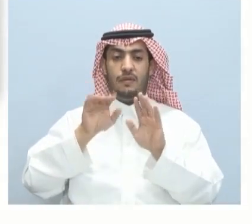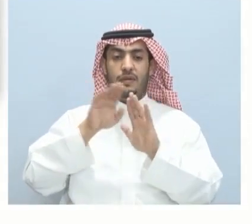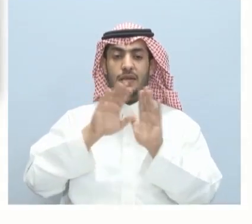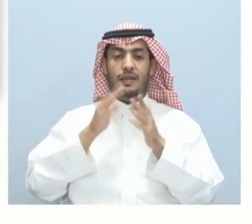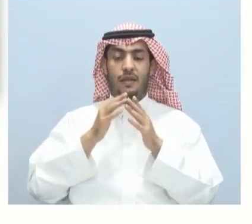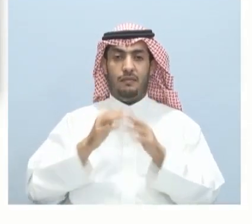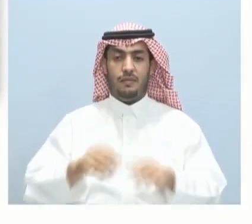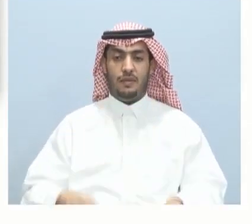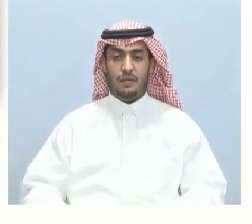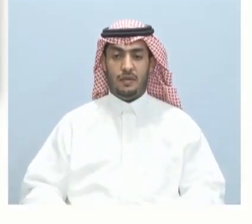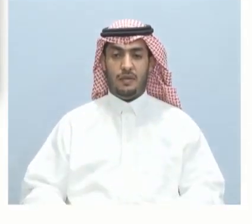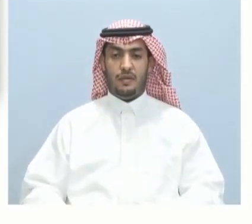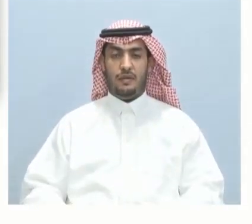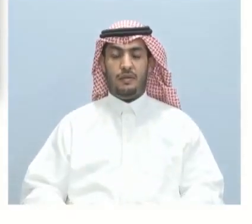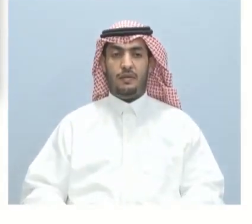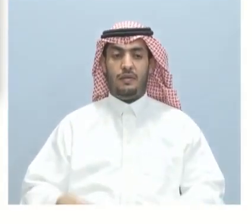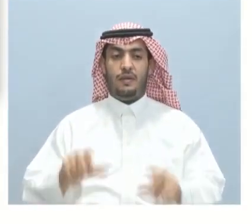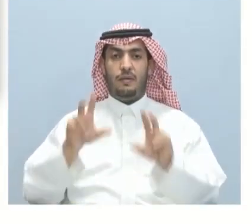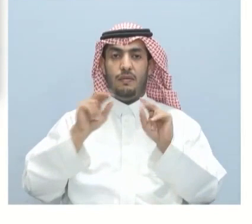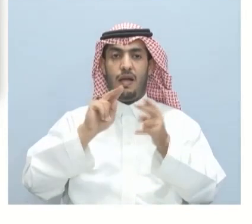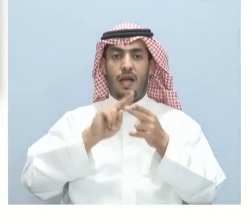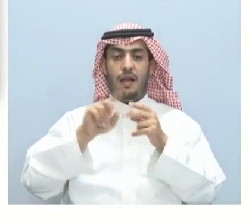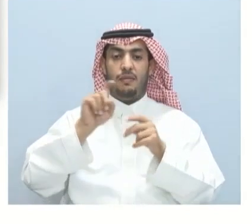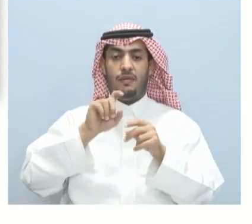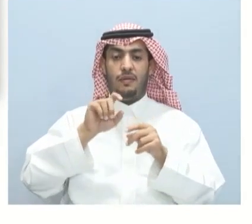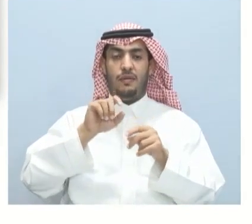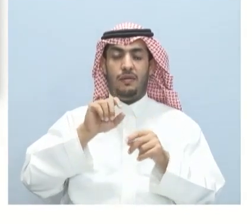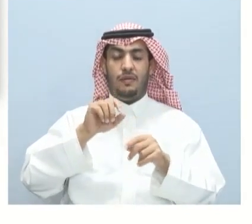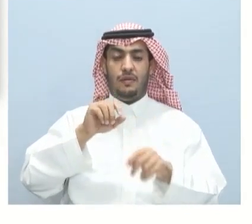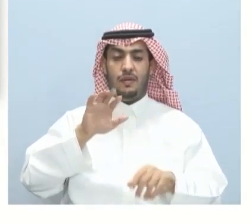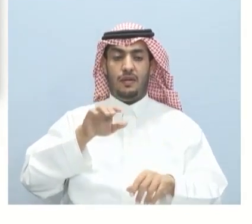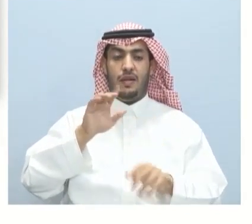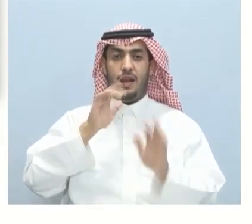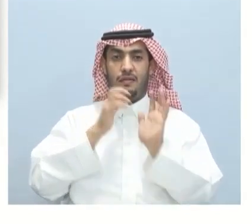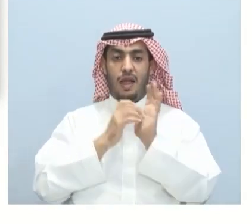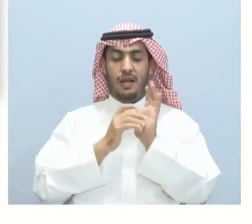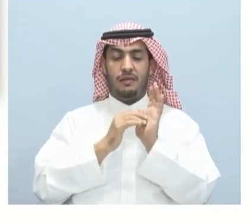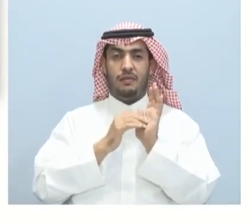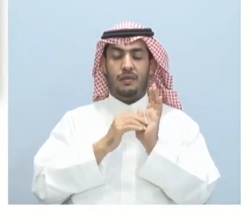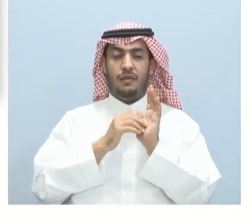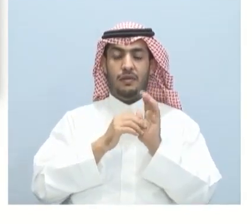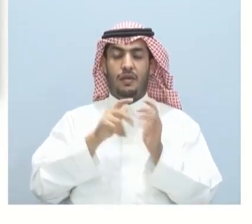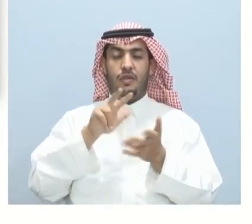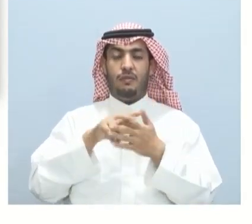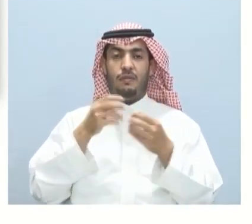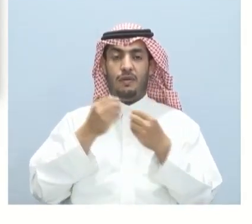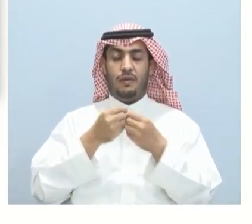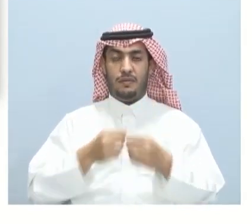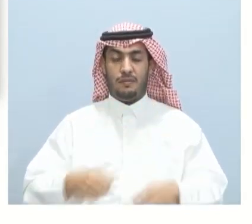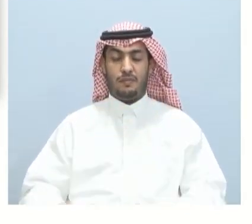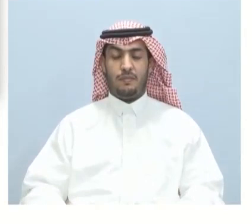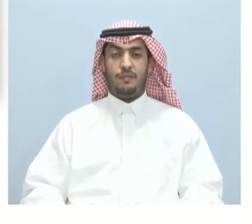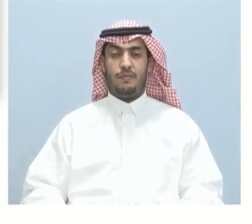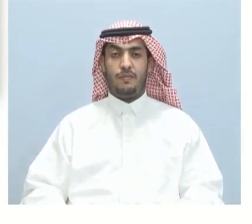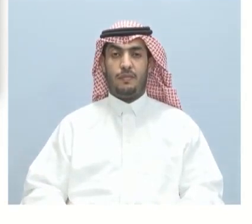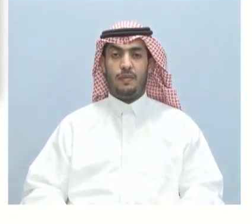الكتاب طيب نبدا الان بتطبيق بحل مساله اقرا معي احضر الاله الحاسبه ولنطلب